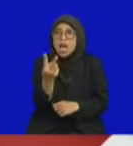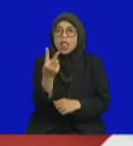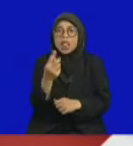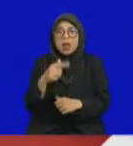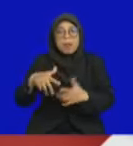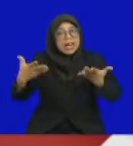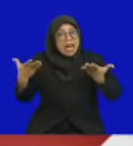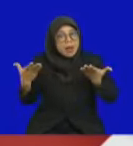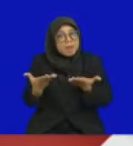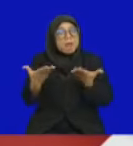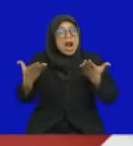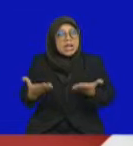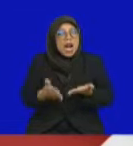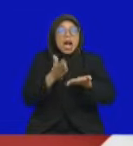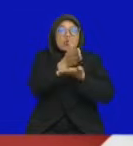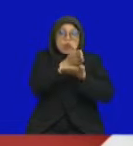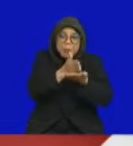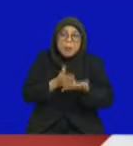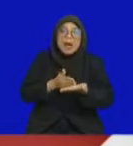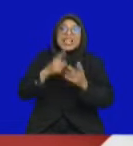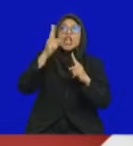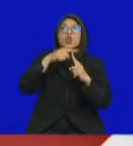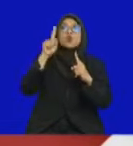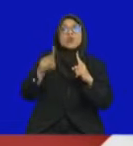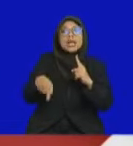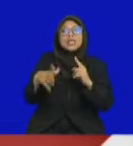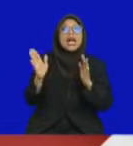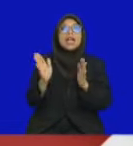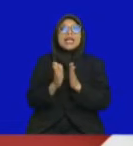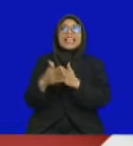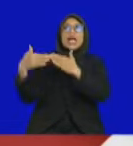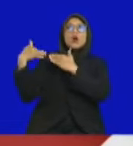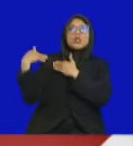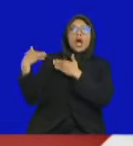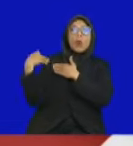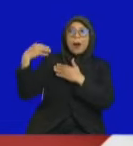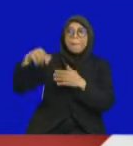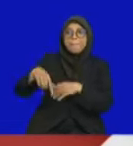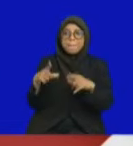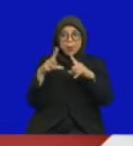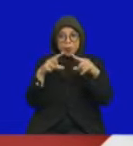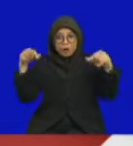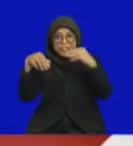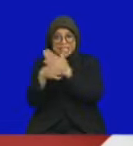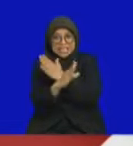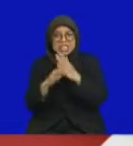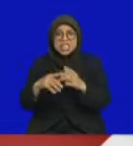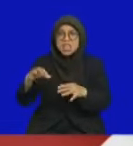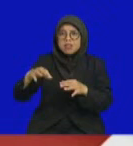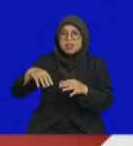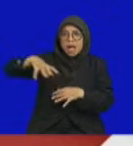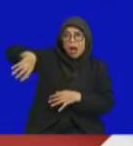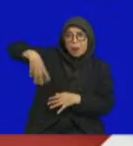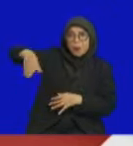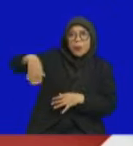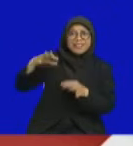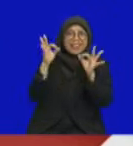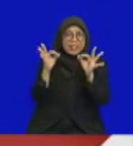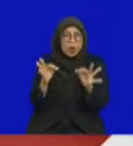sesungguhnya pembagian tugas dan kewenangan Antara provinsi kabupaten dan kota secara